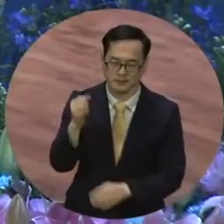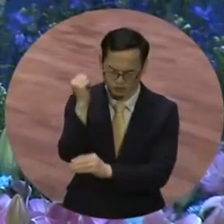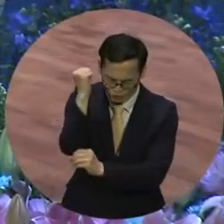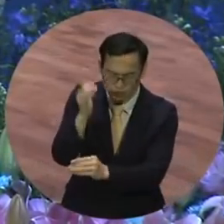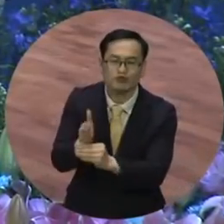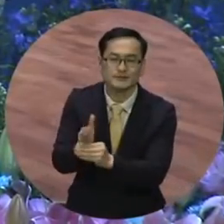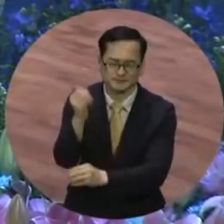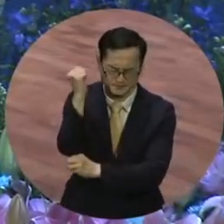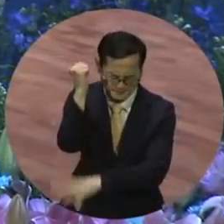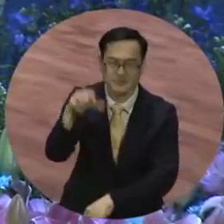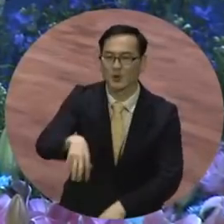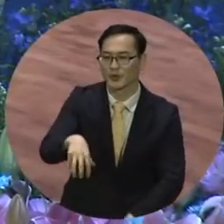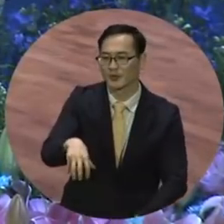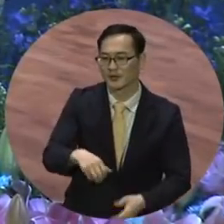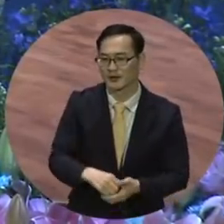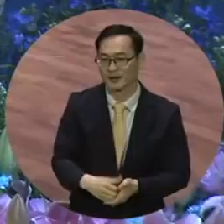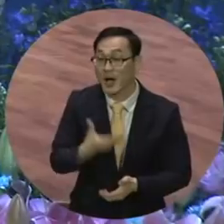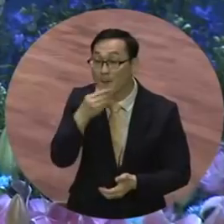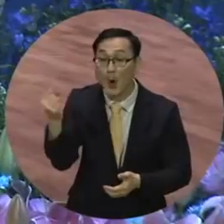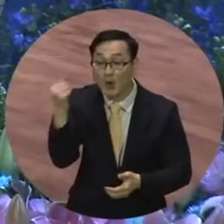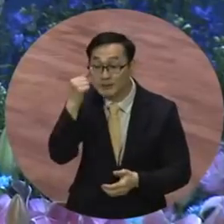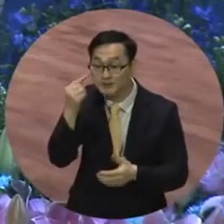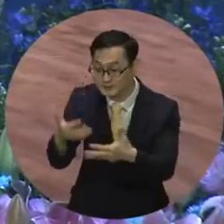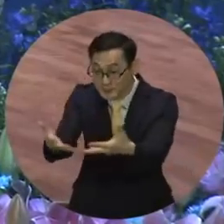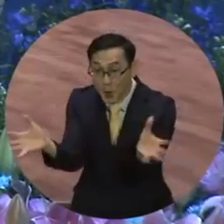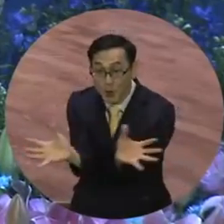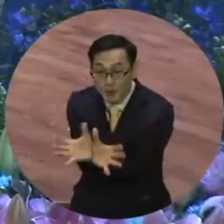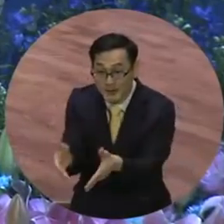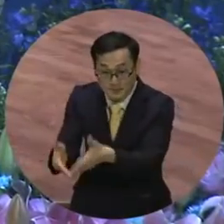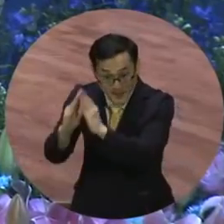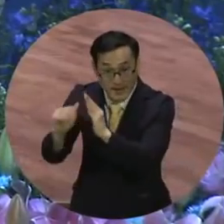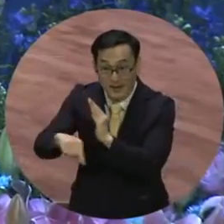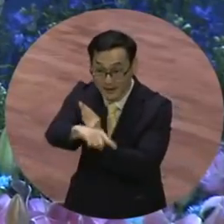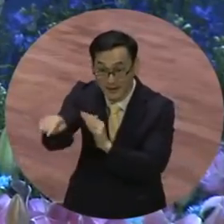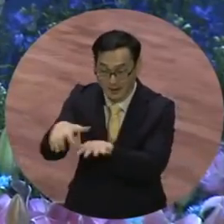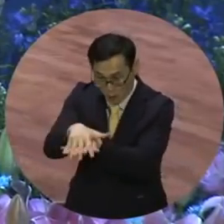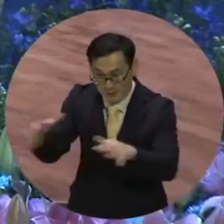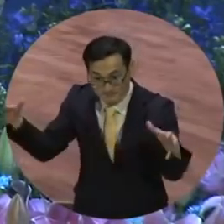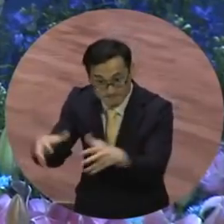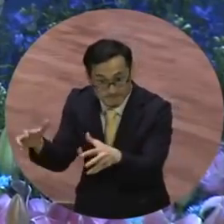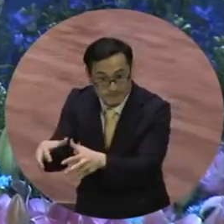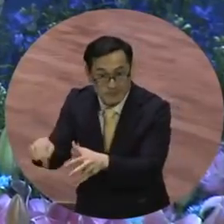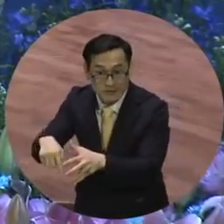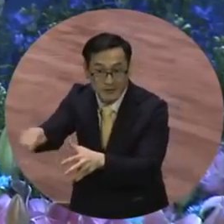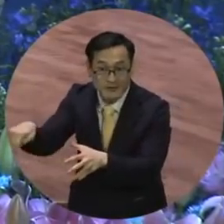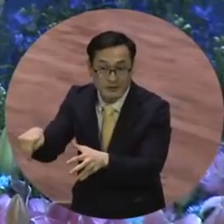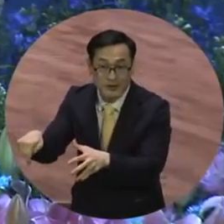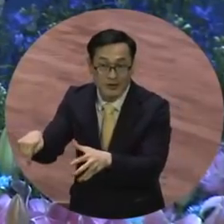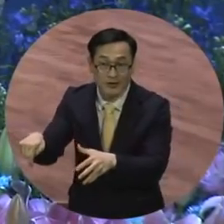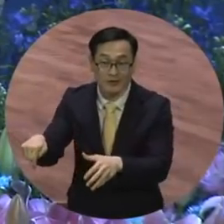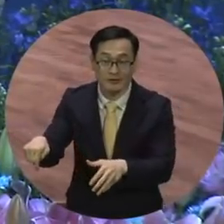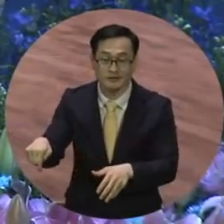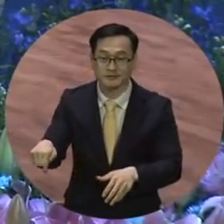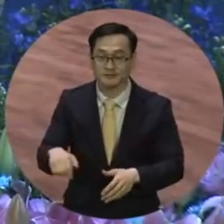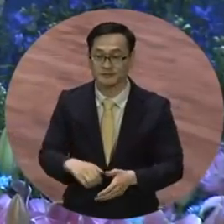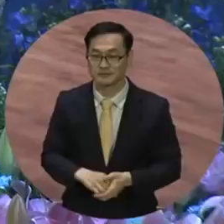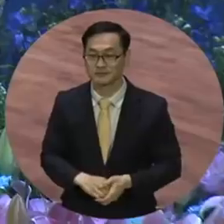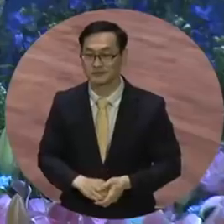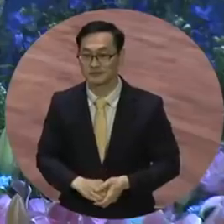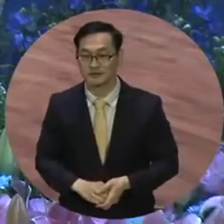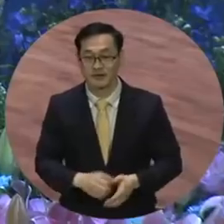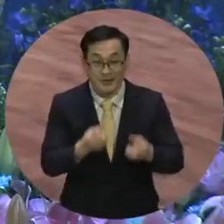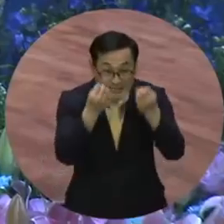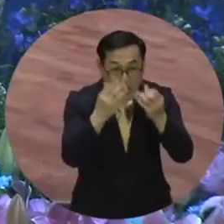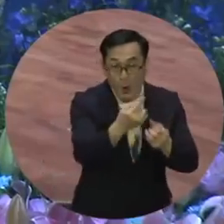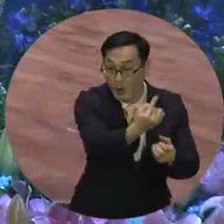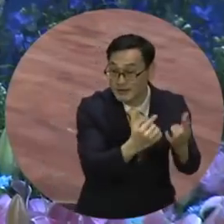그래서 이 복음 공동체를 잘 만들어 놓고 오늘 이 자리에 나오신 모든 우리 생활들도